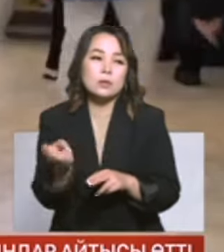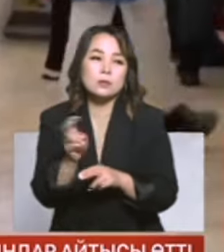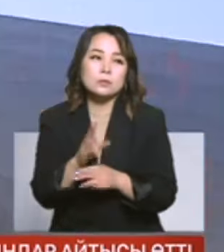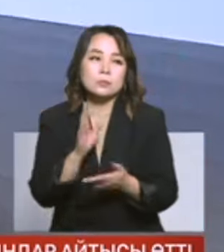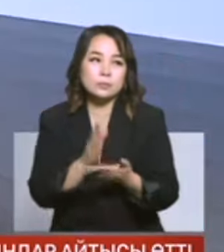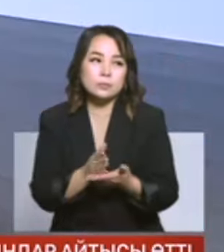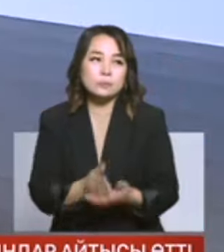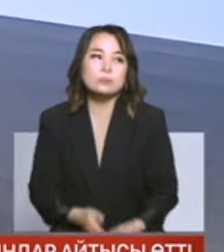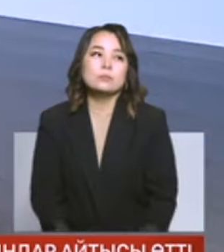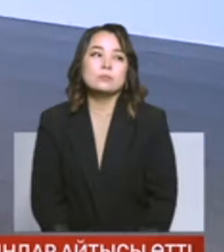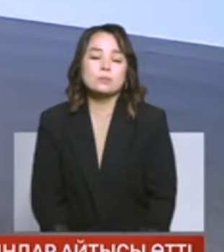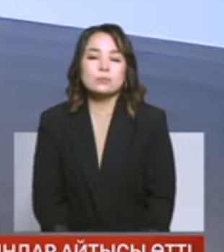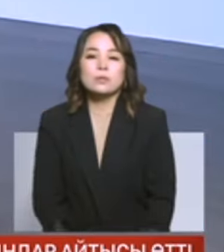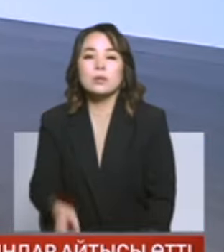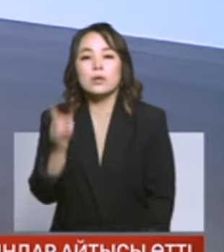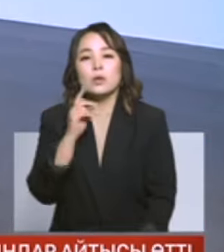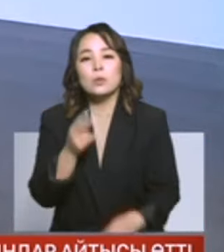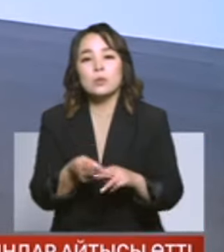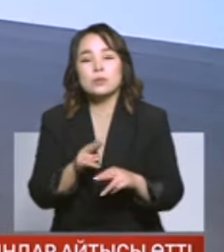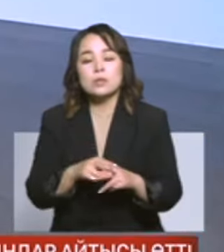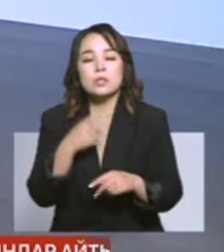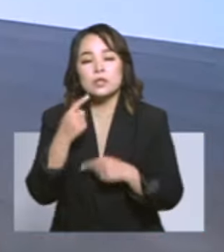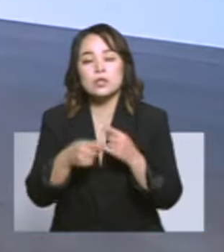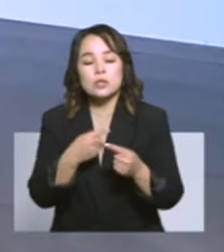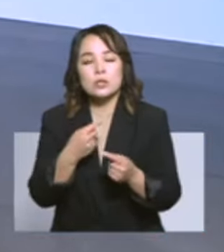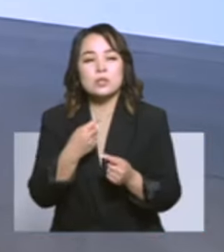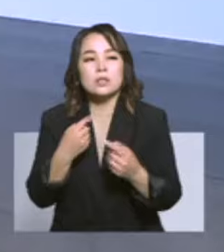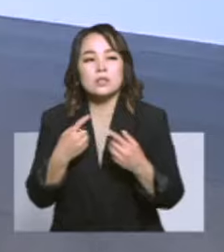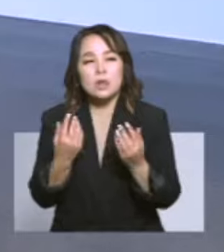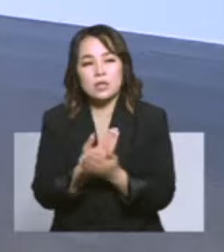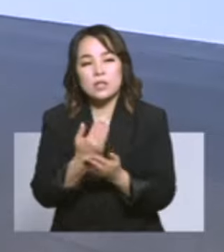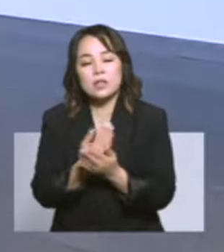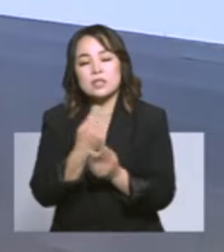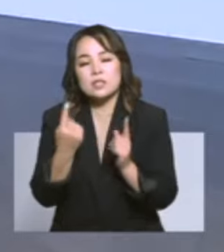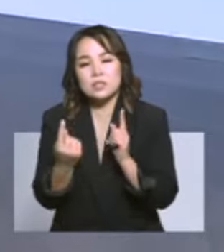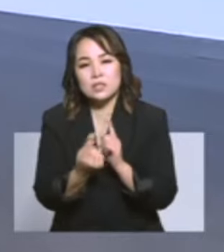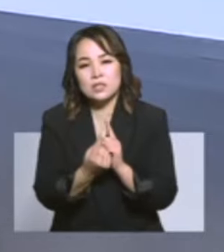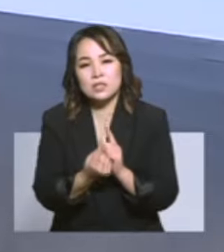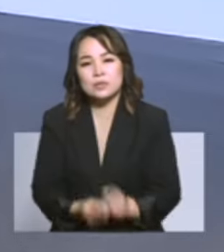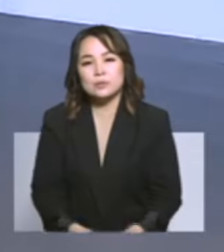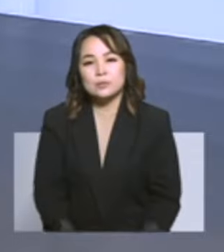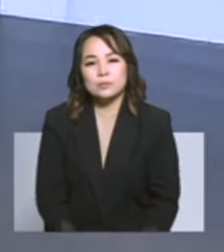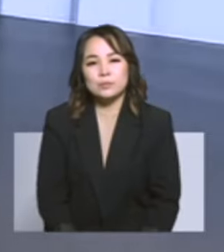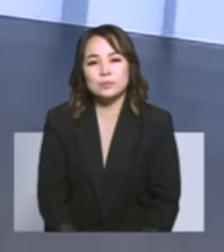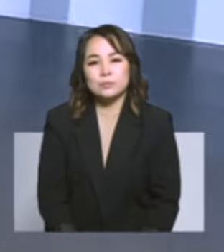келдік. Әзірге осы, келер шығарылым 15:00-де бізбен бірге болыңыздар.